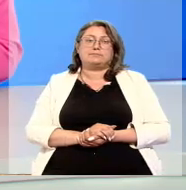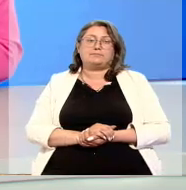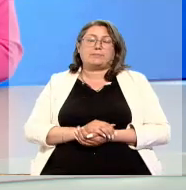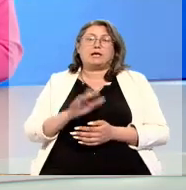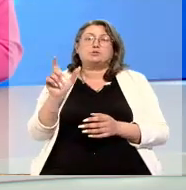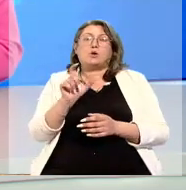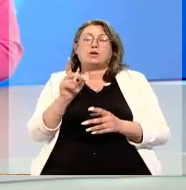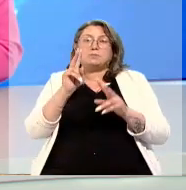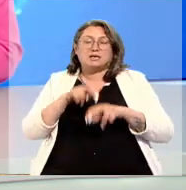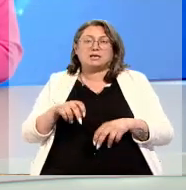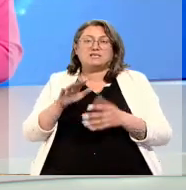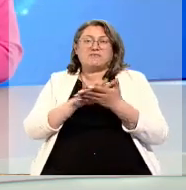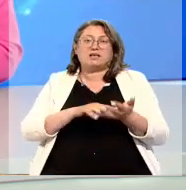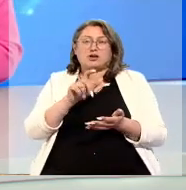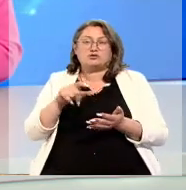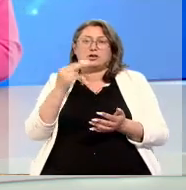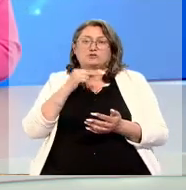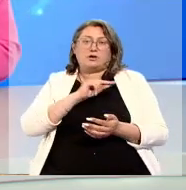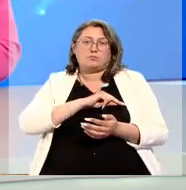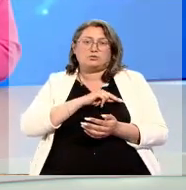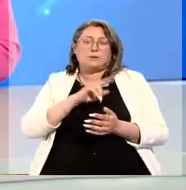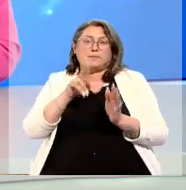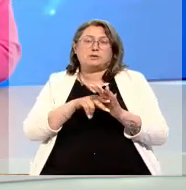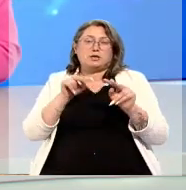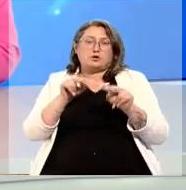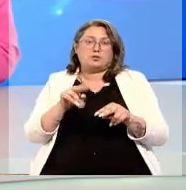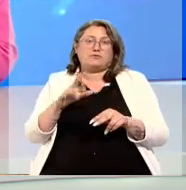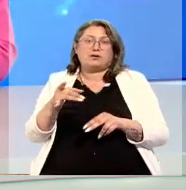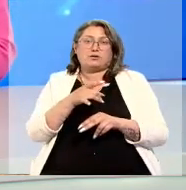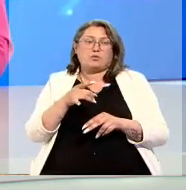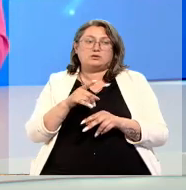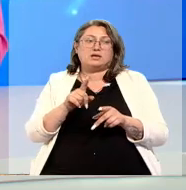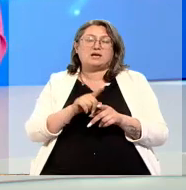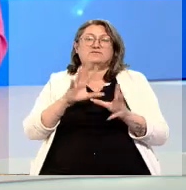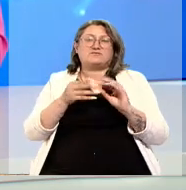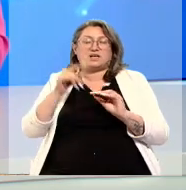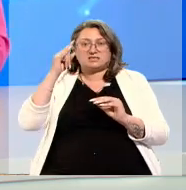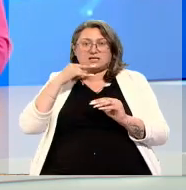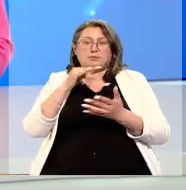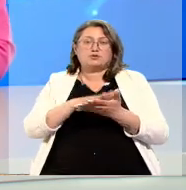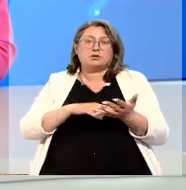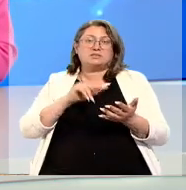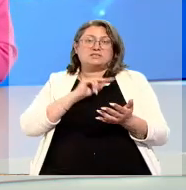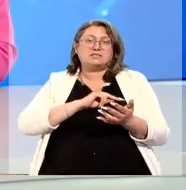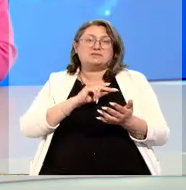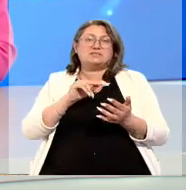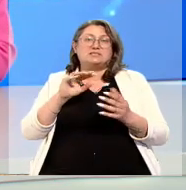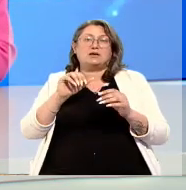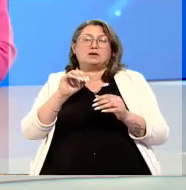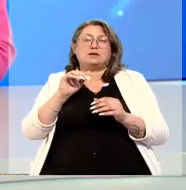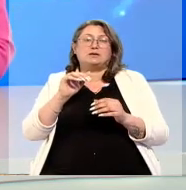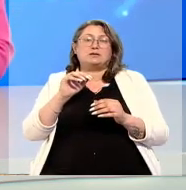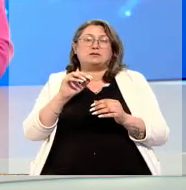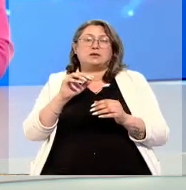Сроки рассмотрения заявлений граждан и качество работы под контролем. В регионе, как и в целом в Казахстане, продолжает действовать система